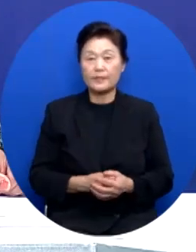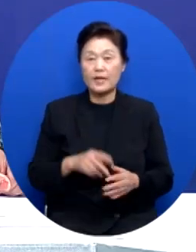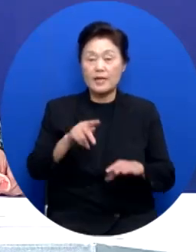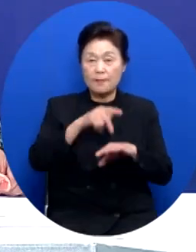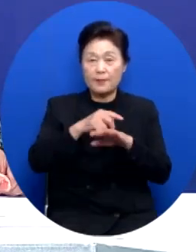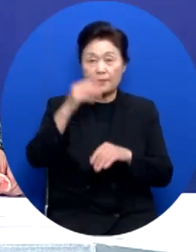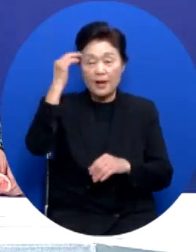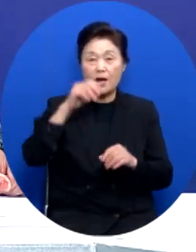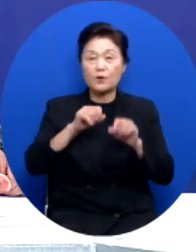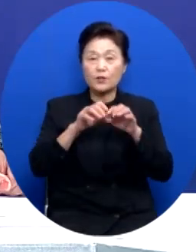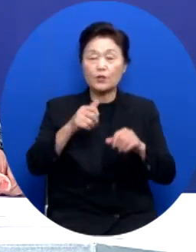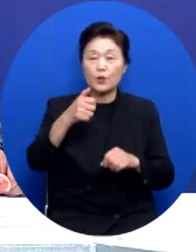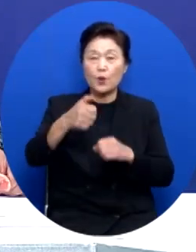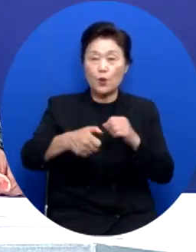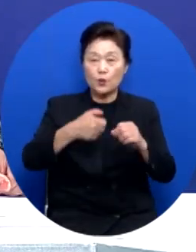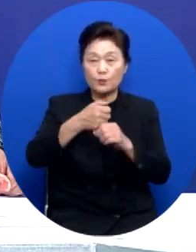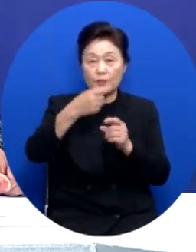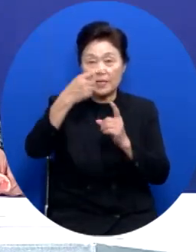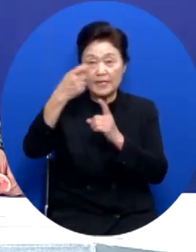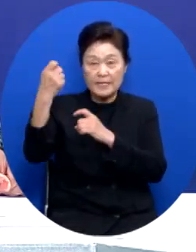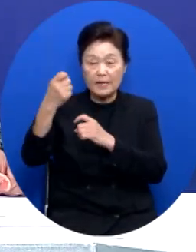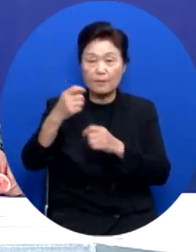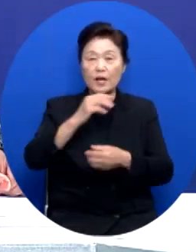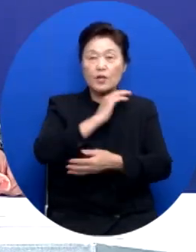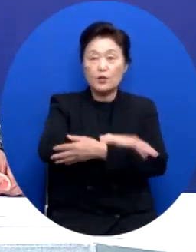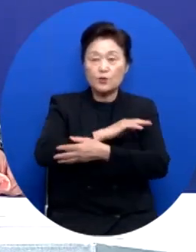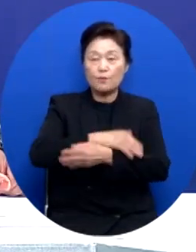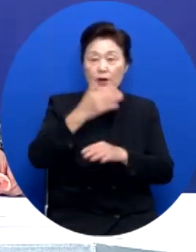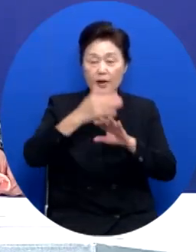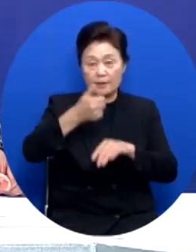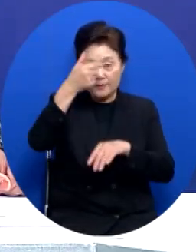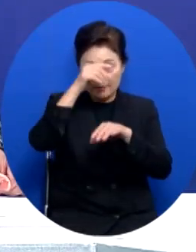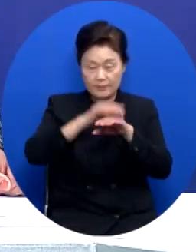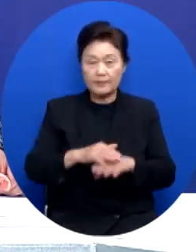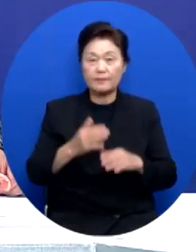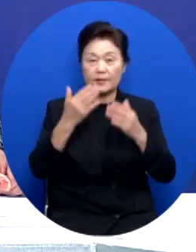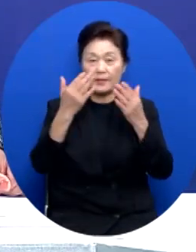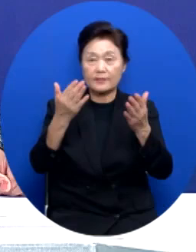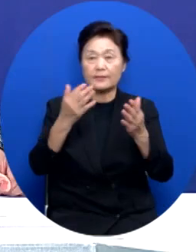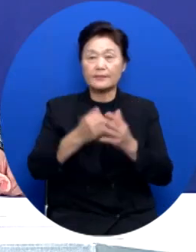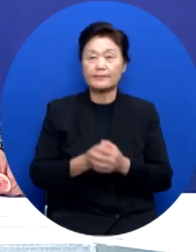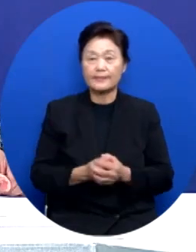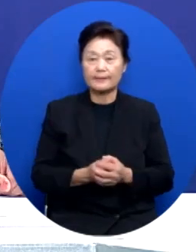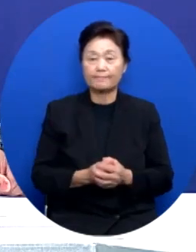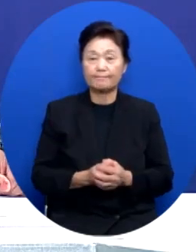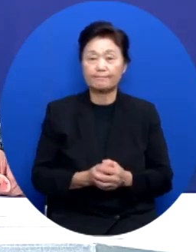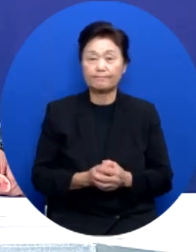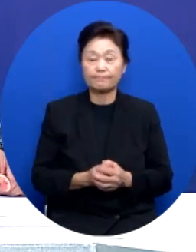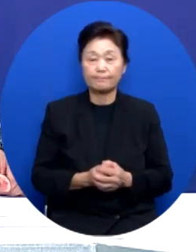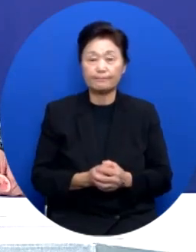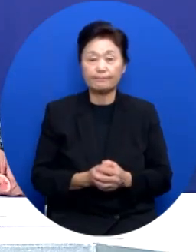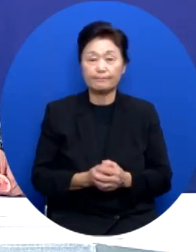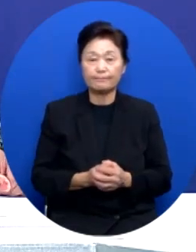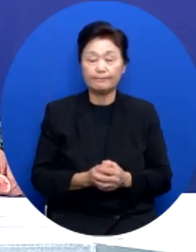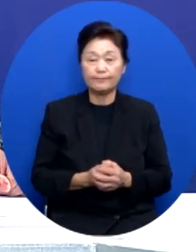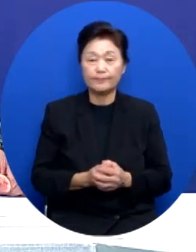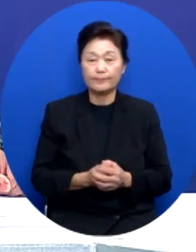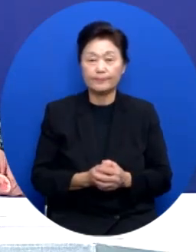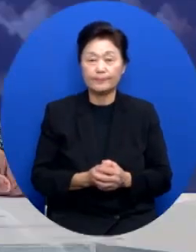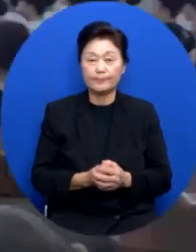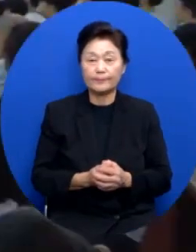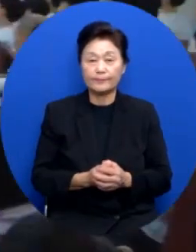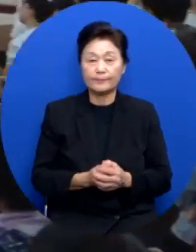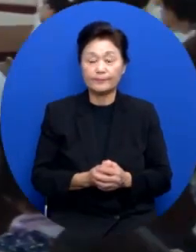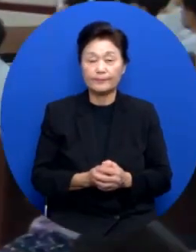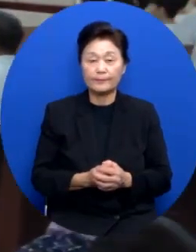필리핀 한국 선교 50주년을 기념한 50년 희년사 출판 감사 예배가 마닐라 한인연합교회에서 열렸습니다.